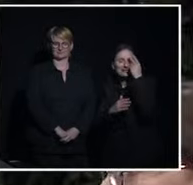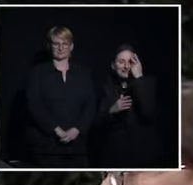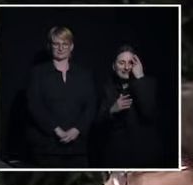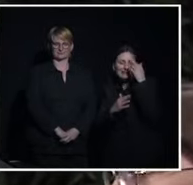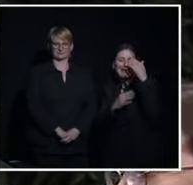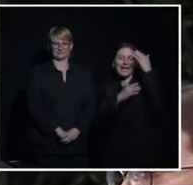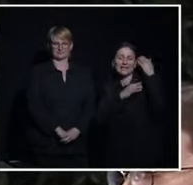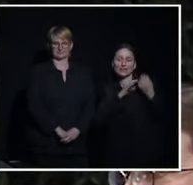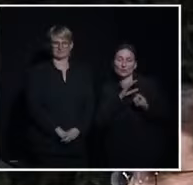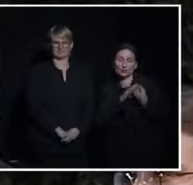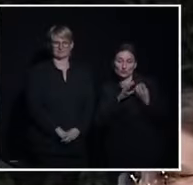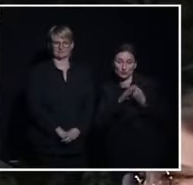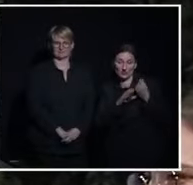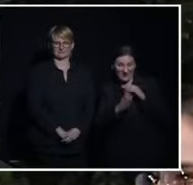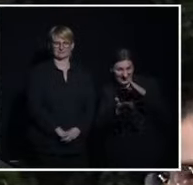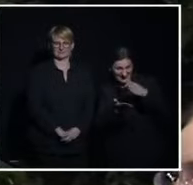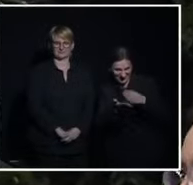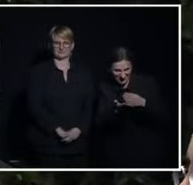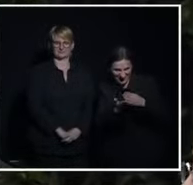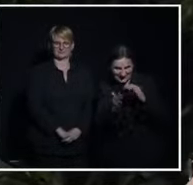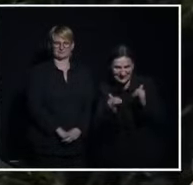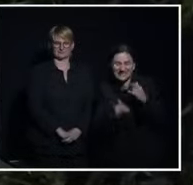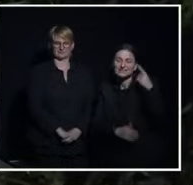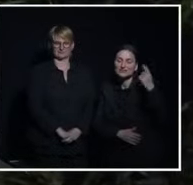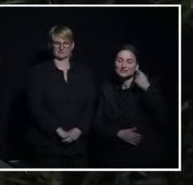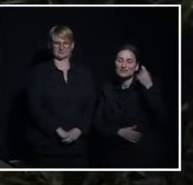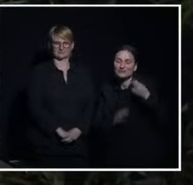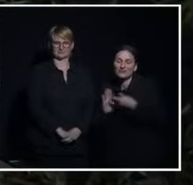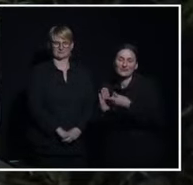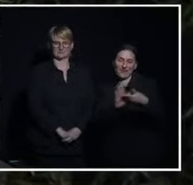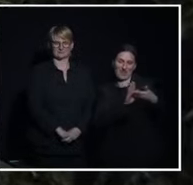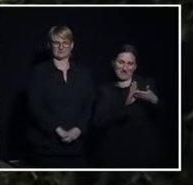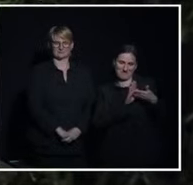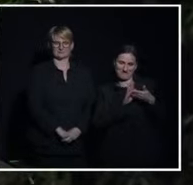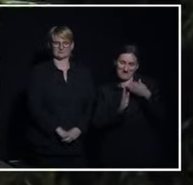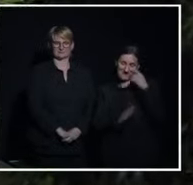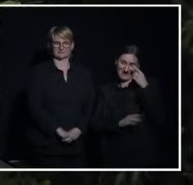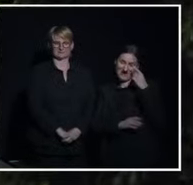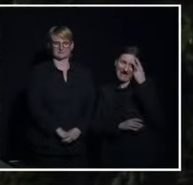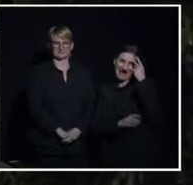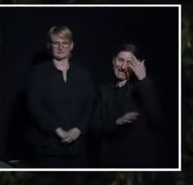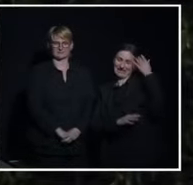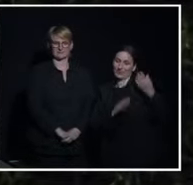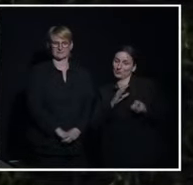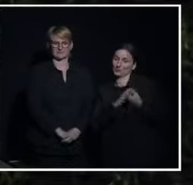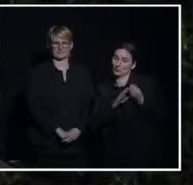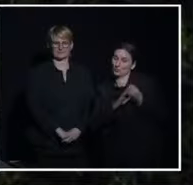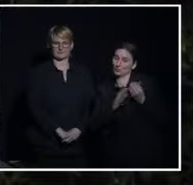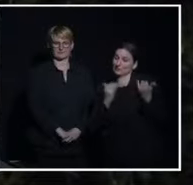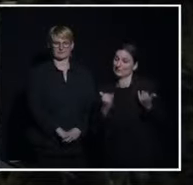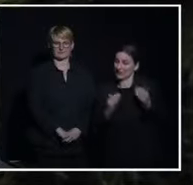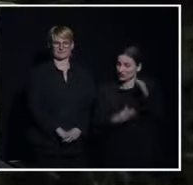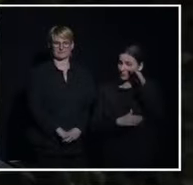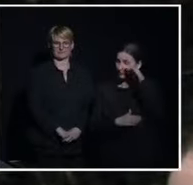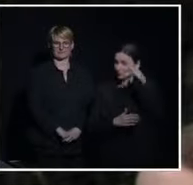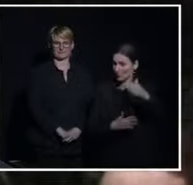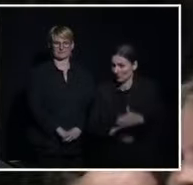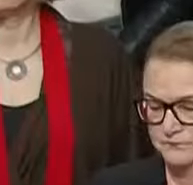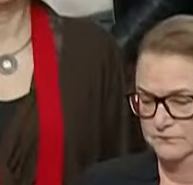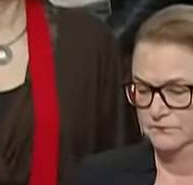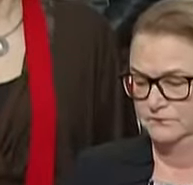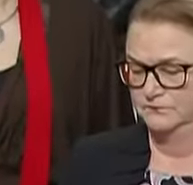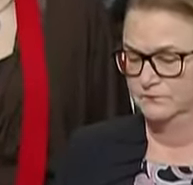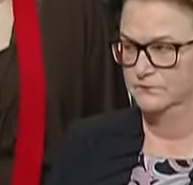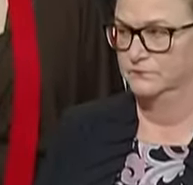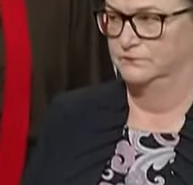jetzt, und wir sind bald am Ende, nicht mehr lange, einen Film über die Erinnerungskultur jetzt der Gegenwart und der Zukunft. Vielen Dank, dass Sie wieder hier oben waren.